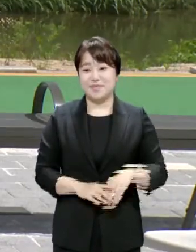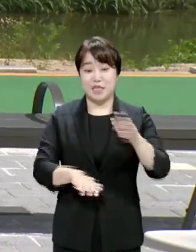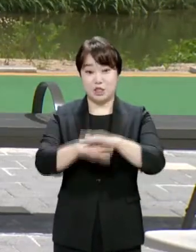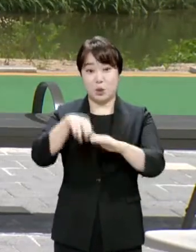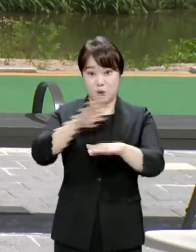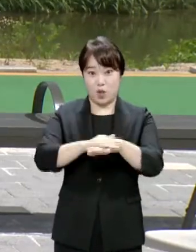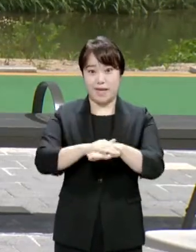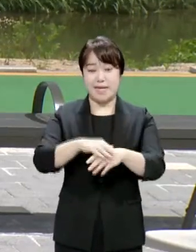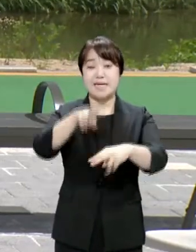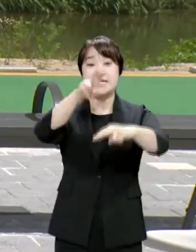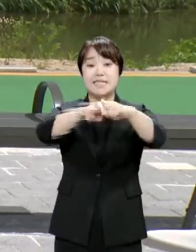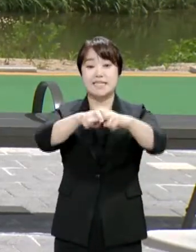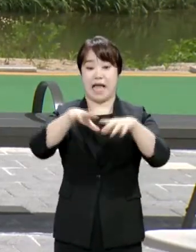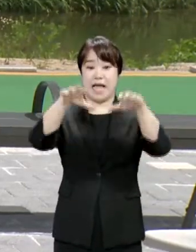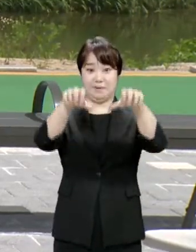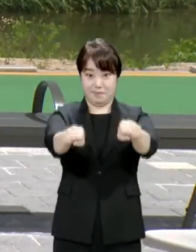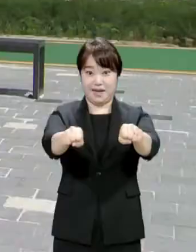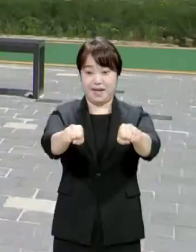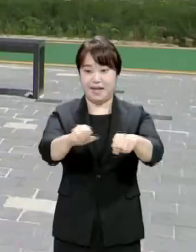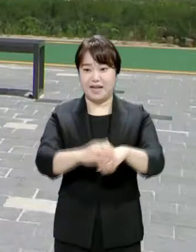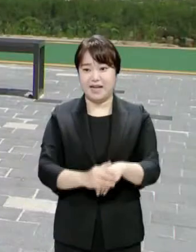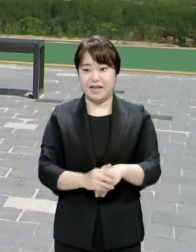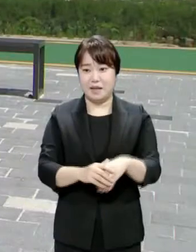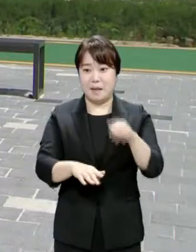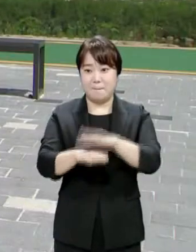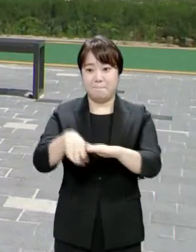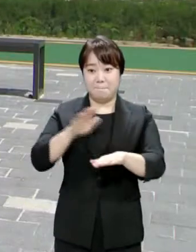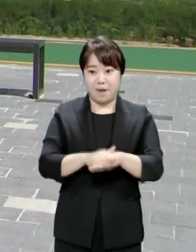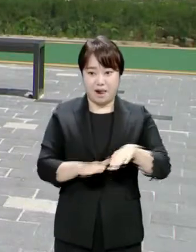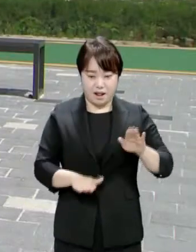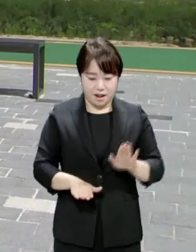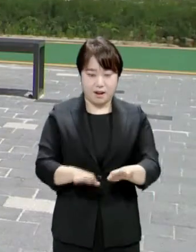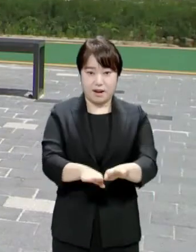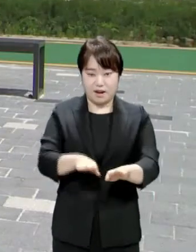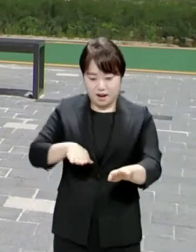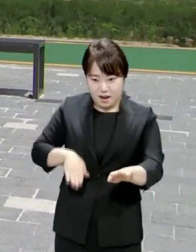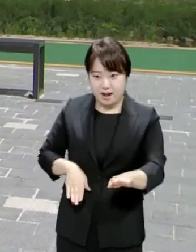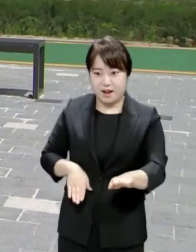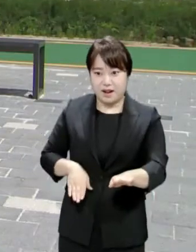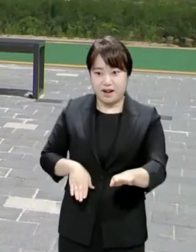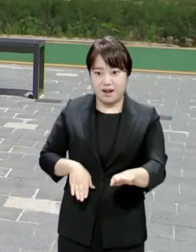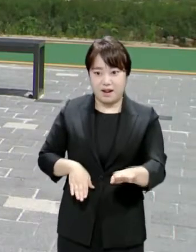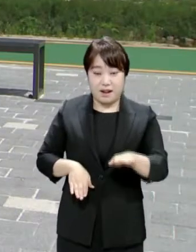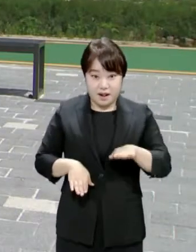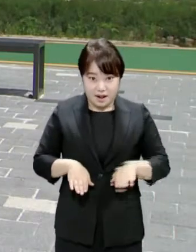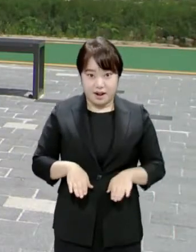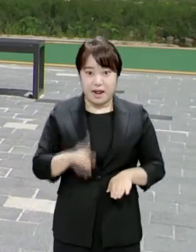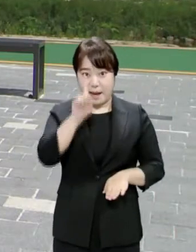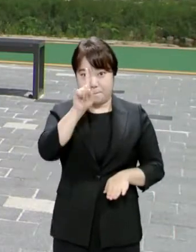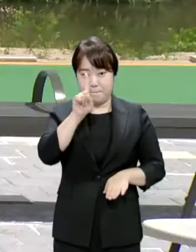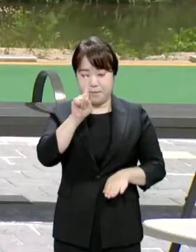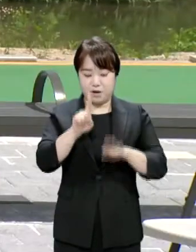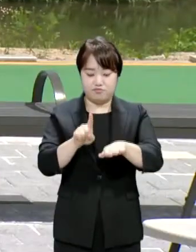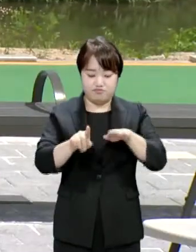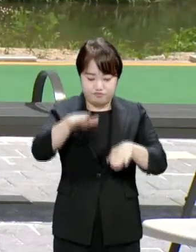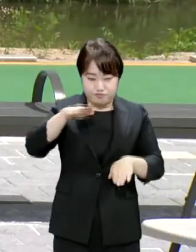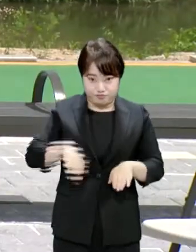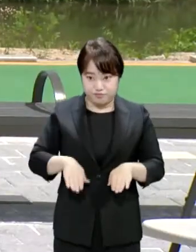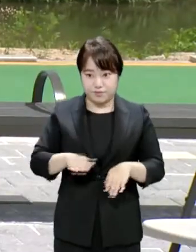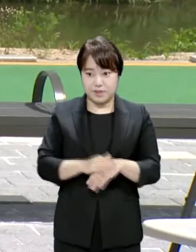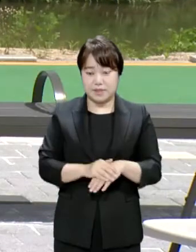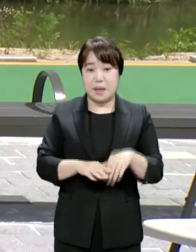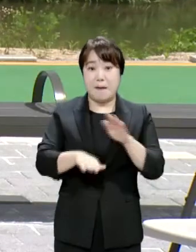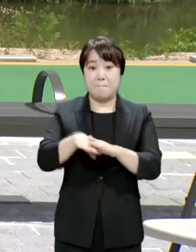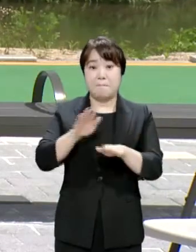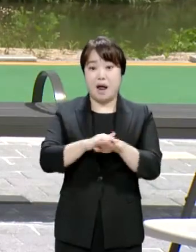손으로 의자를 잡아주시고요. 보폭을 한 보 정도 뒤에 자연스럽게 위치시켜주세요. 자, 우리 다리를 들어